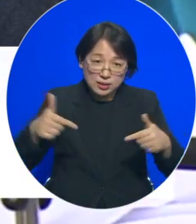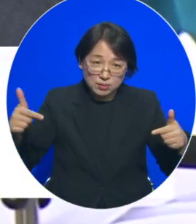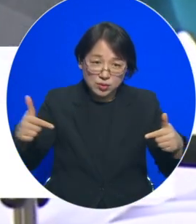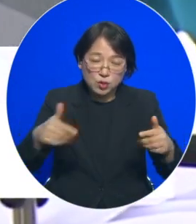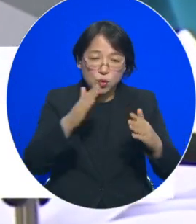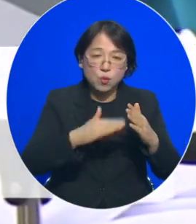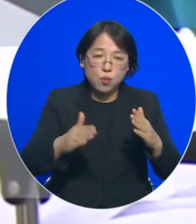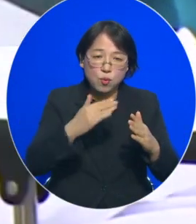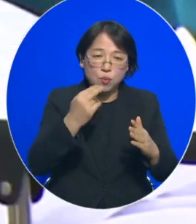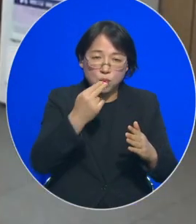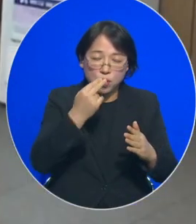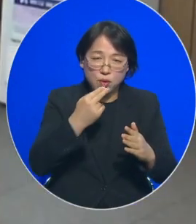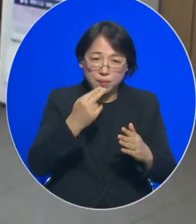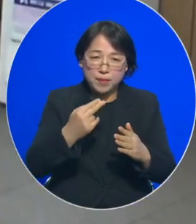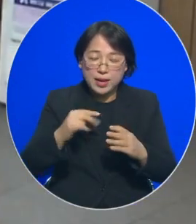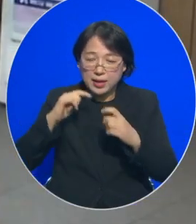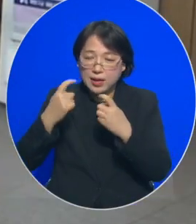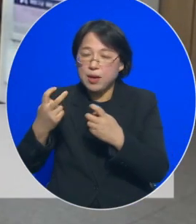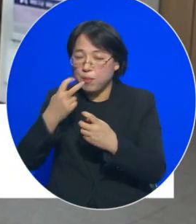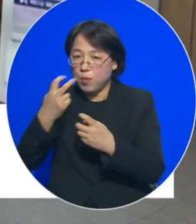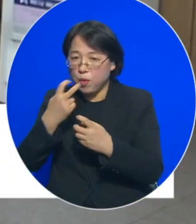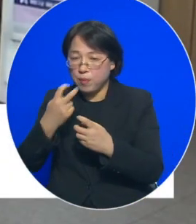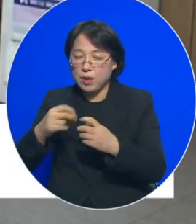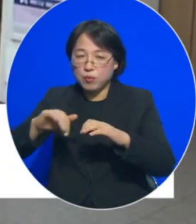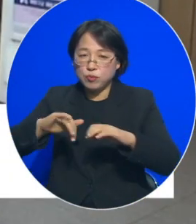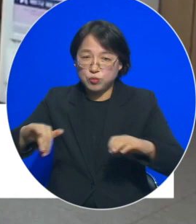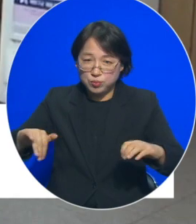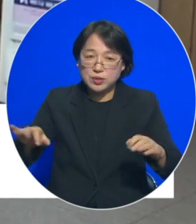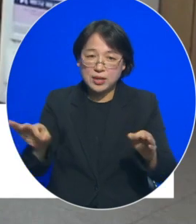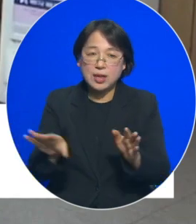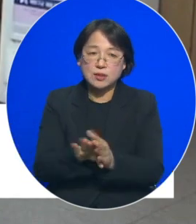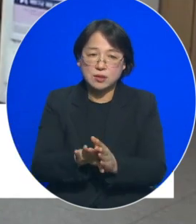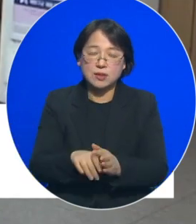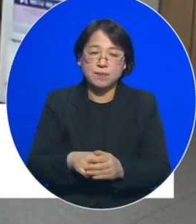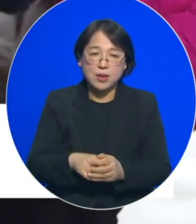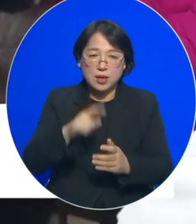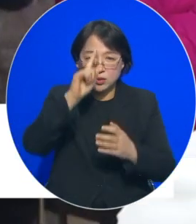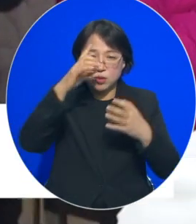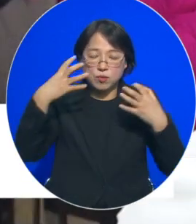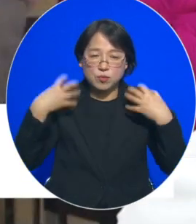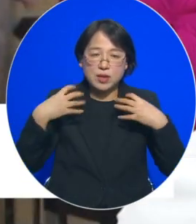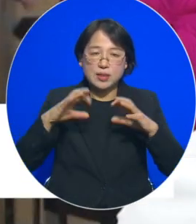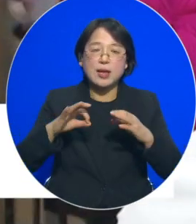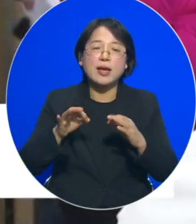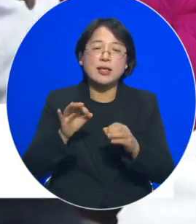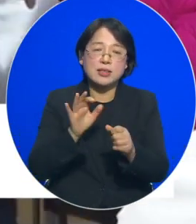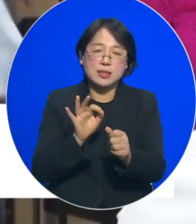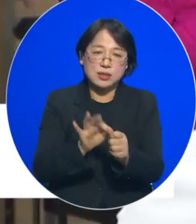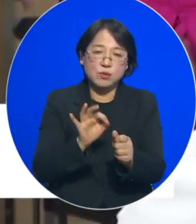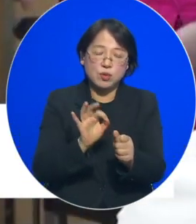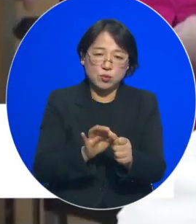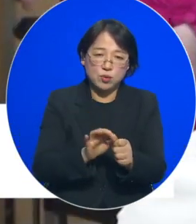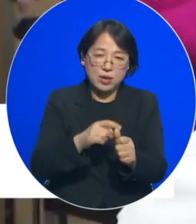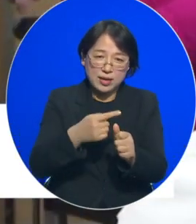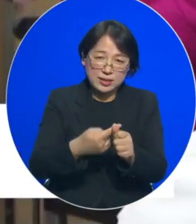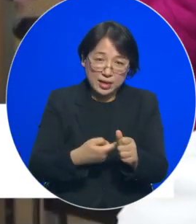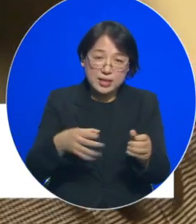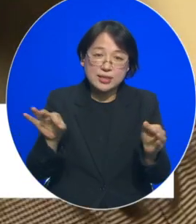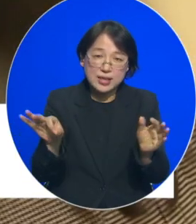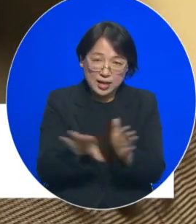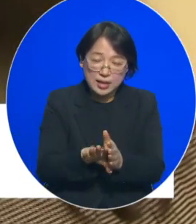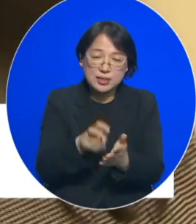좀 무너졌죠. 여기에 건강보험 재정을 지탱하던 정부의 국고 지원도 일몰제 적용을 받아